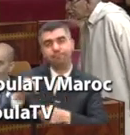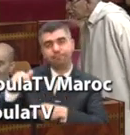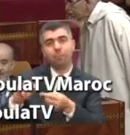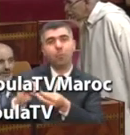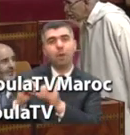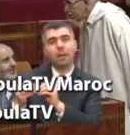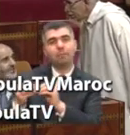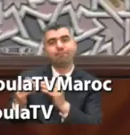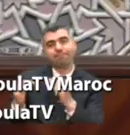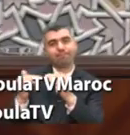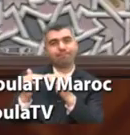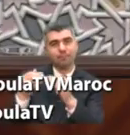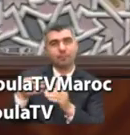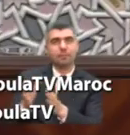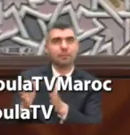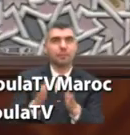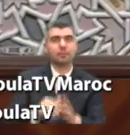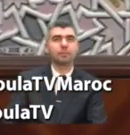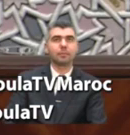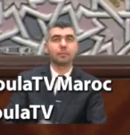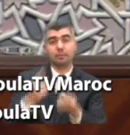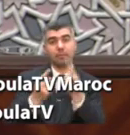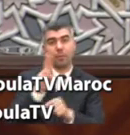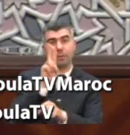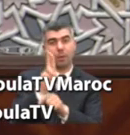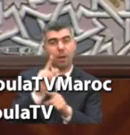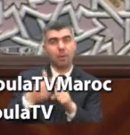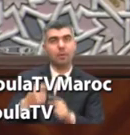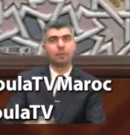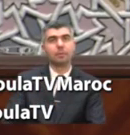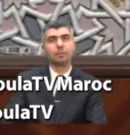هذا. شكرا سيد الرئيس. هل من تعقيب اضافي؟